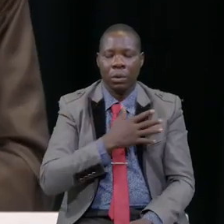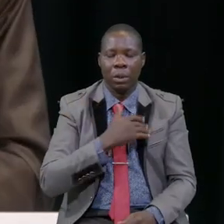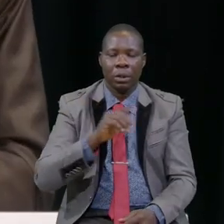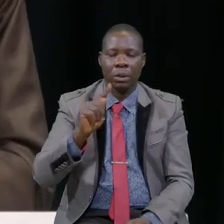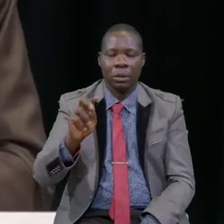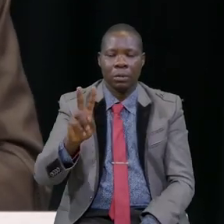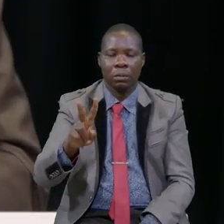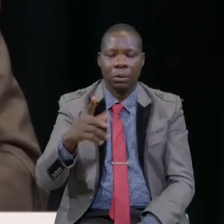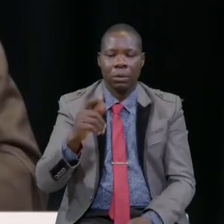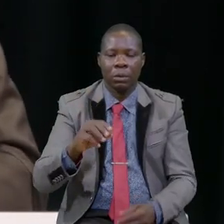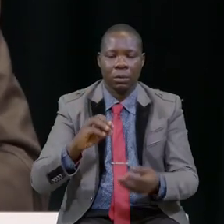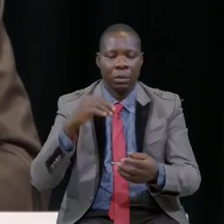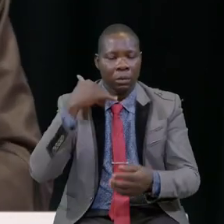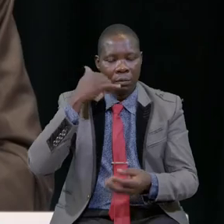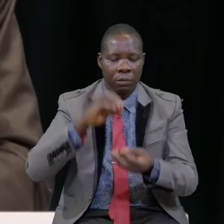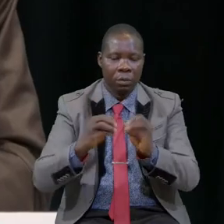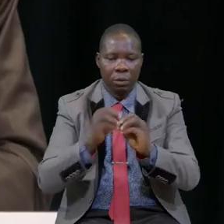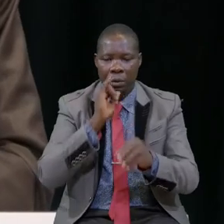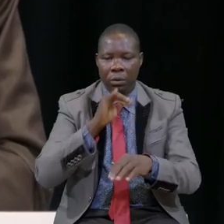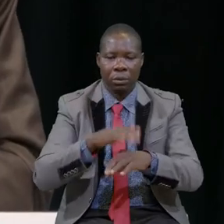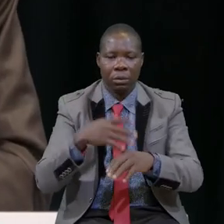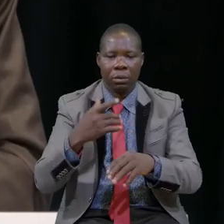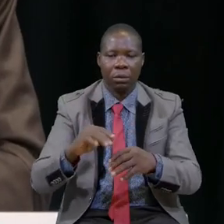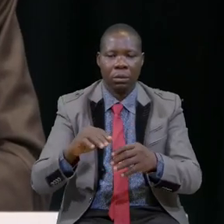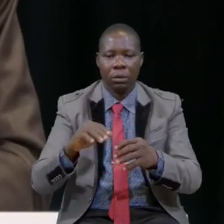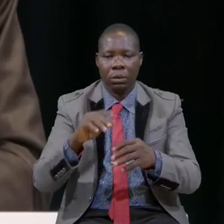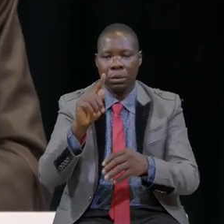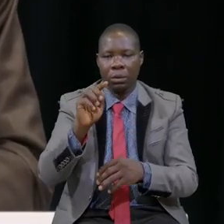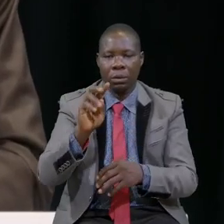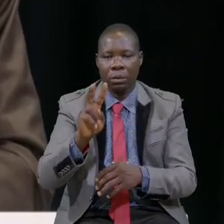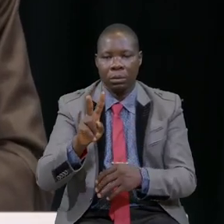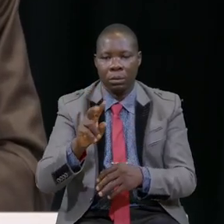il y a un numéro qui s'affiche ou qu'on vous